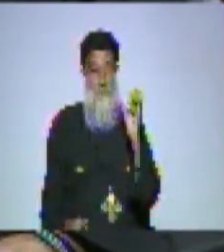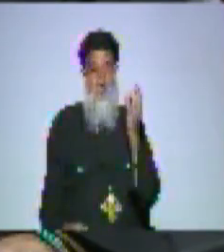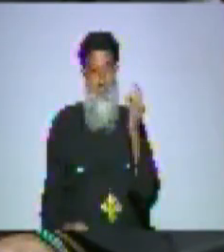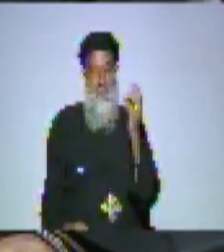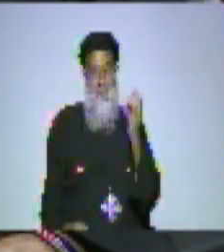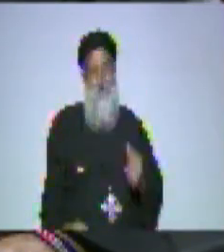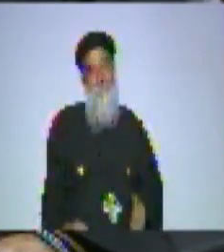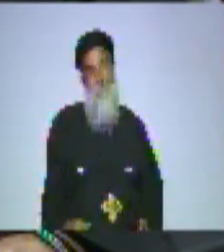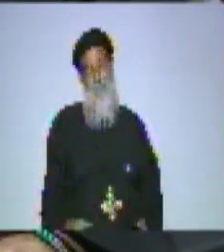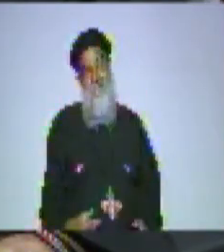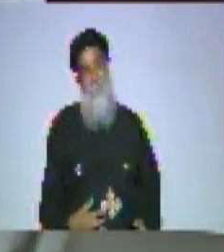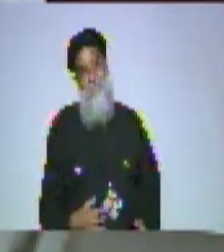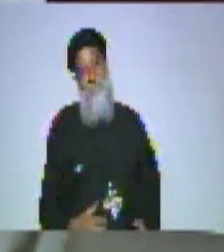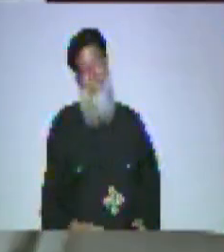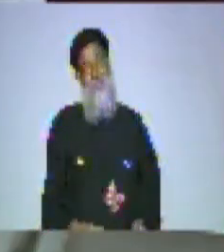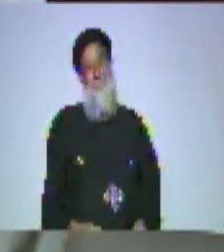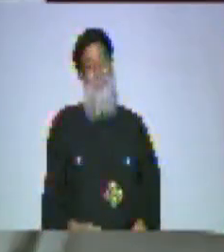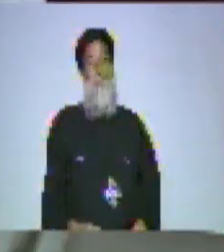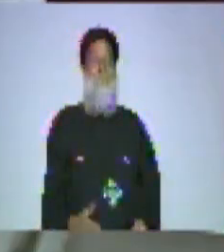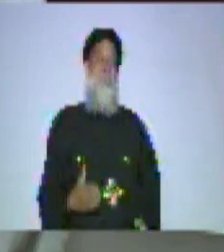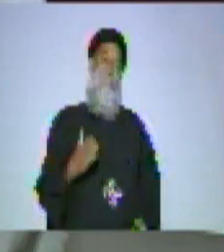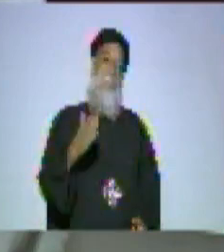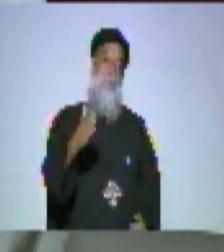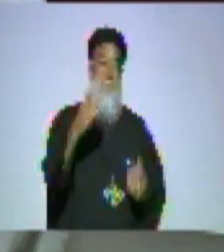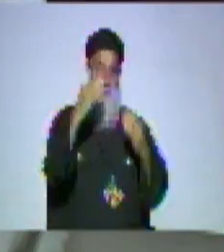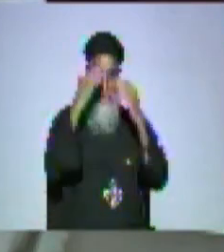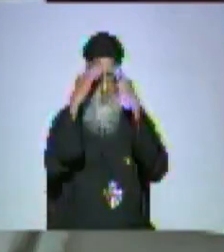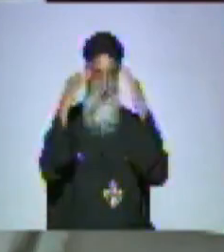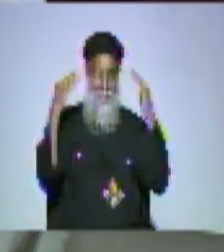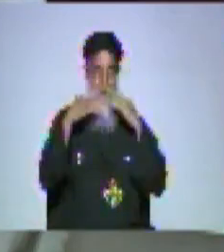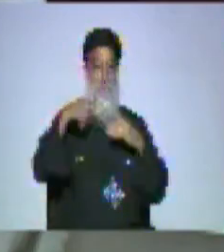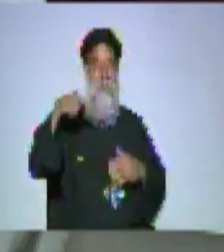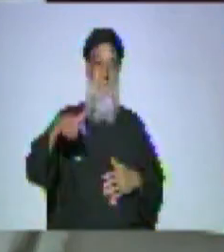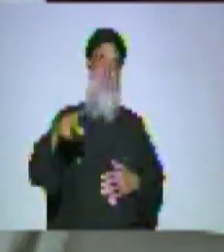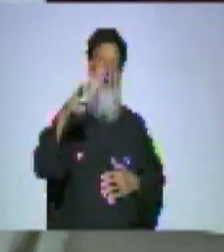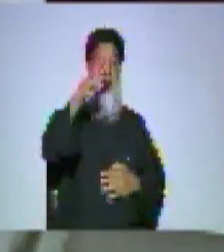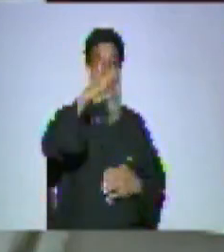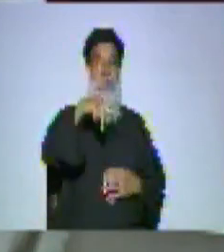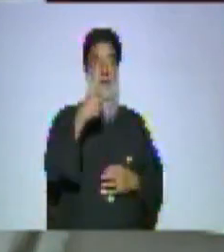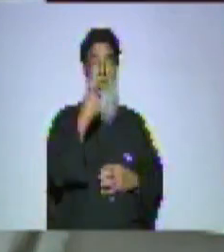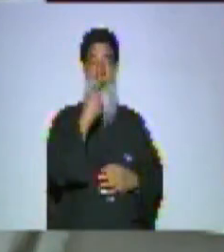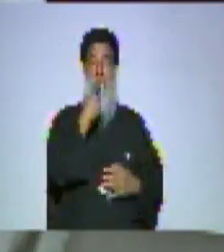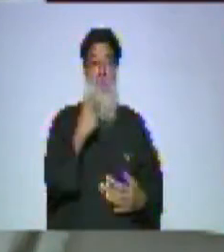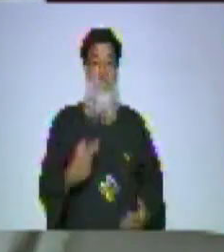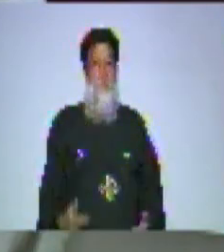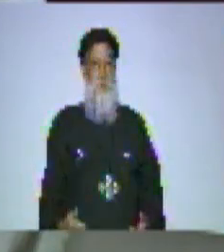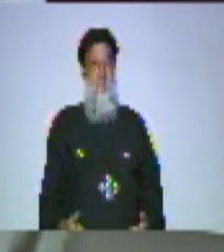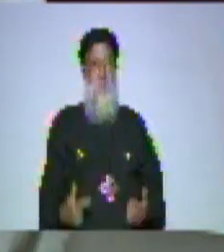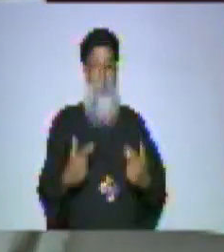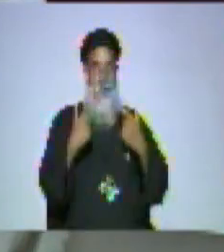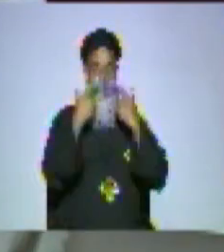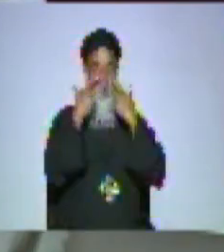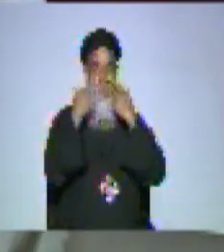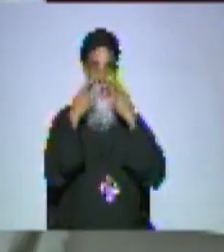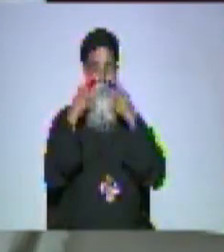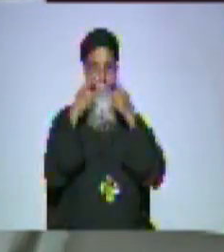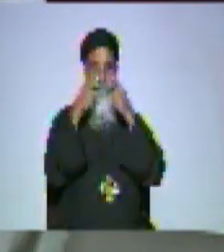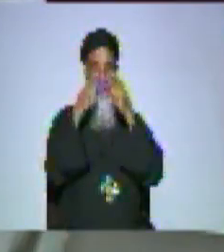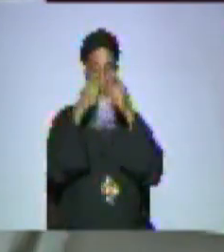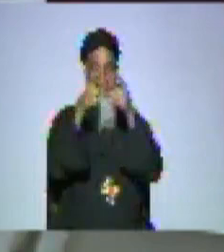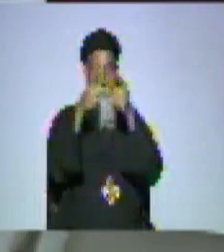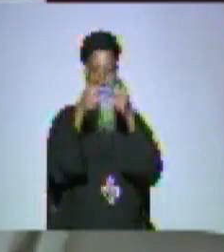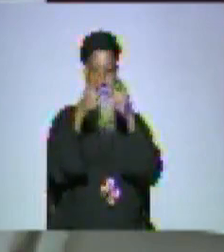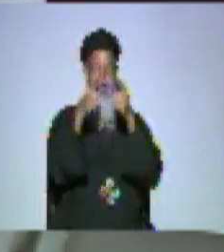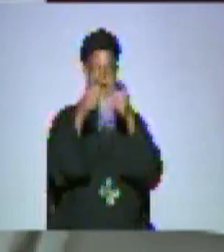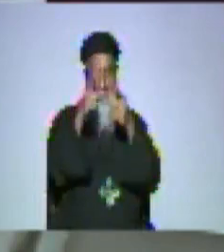ده رحت الدير 26 سنه لكن هو كان كان باصص